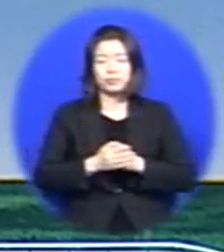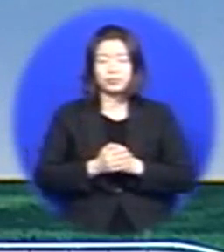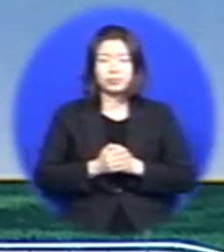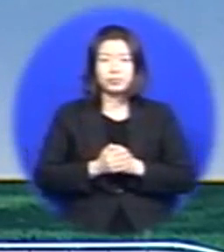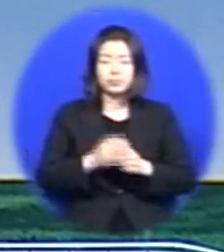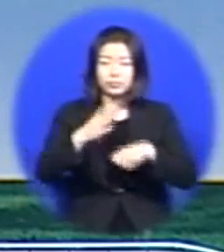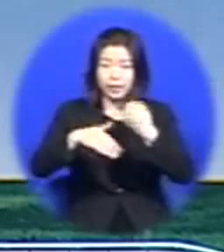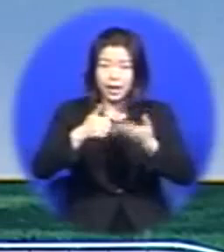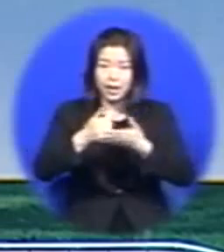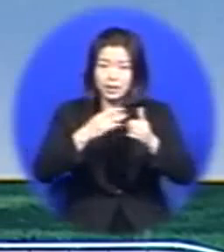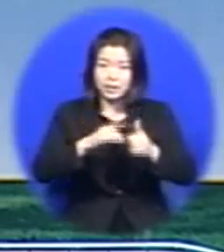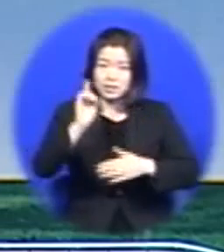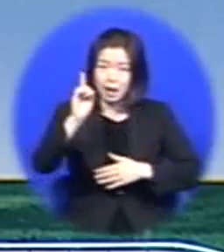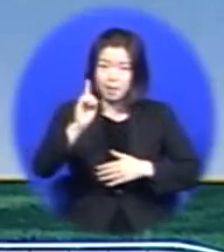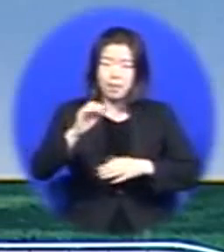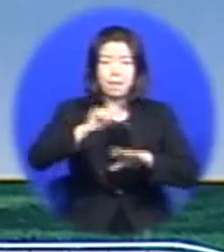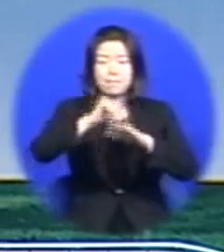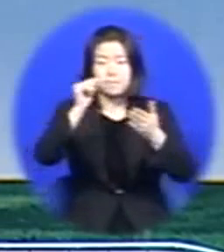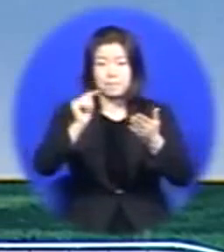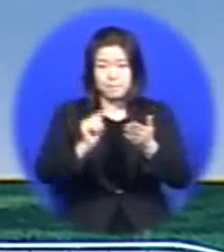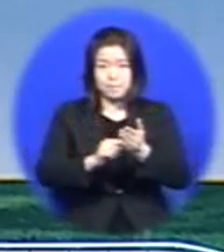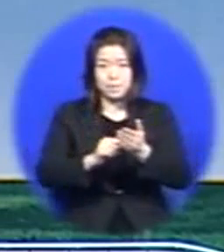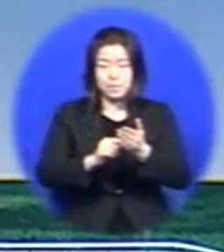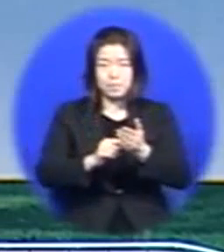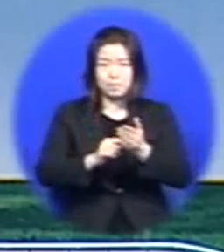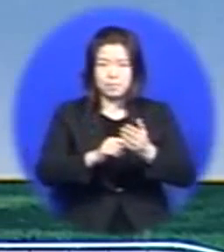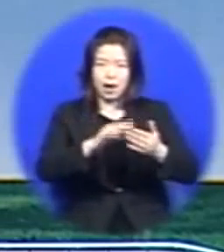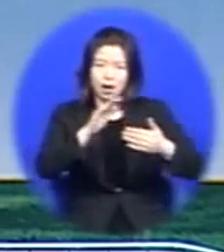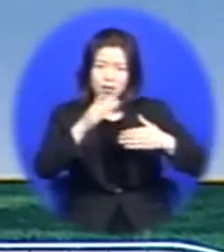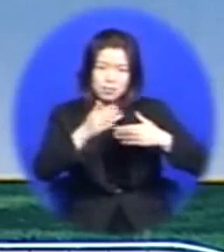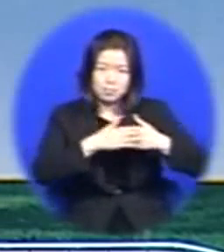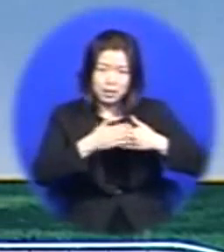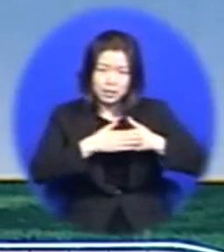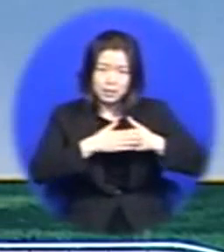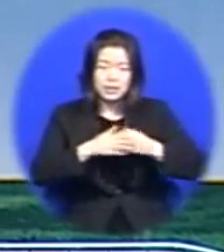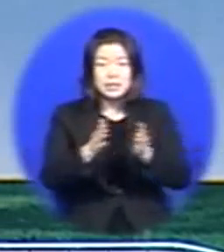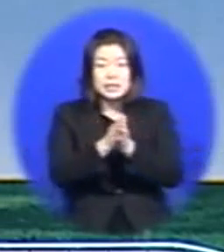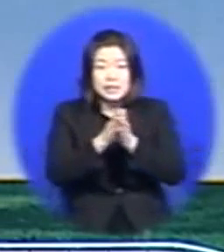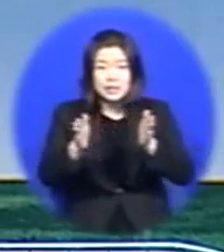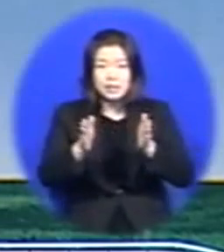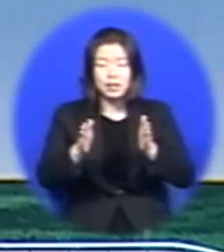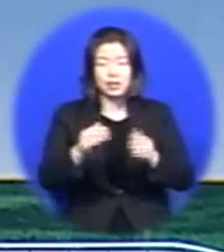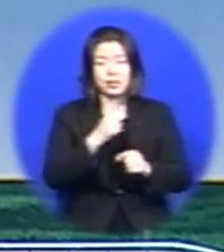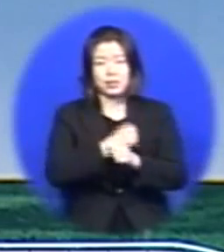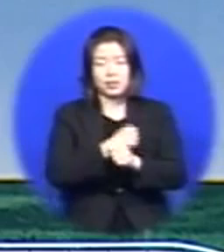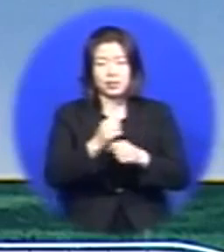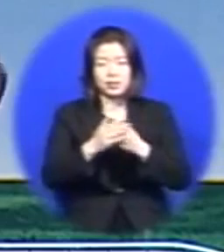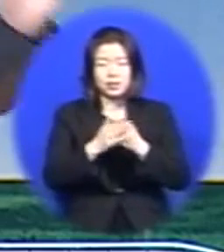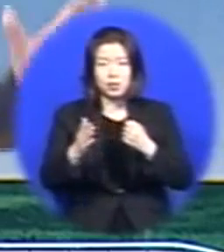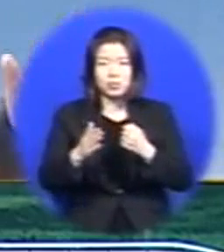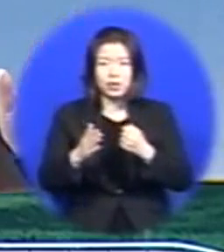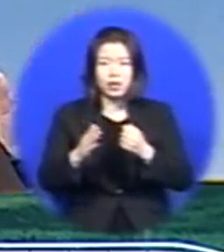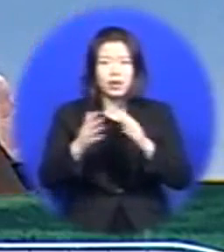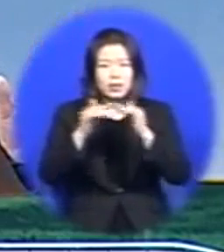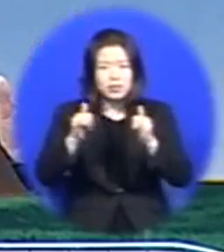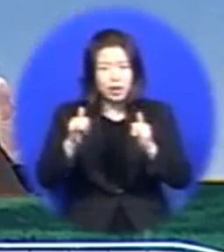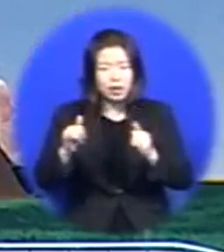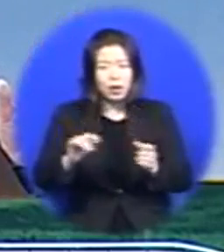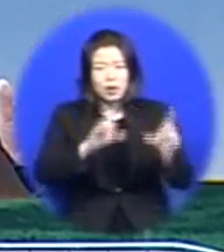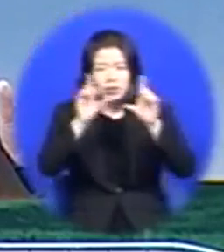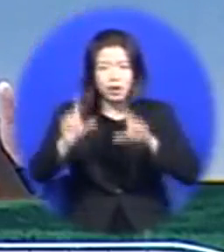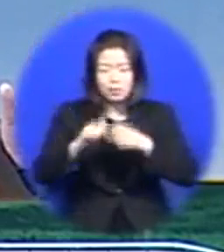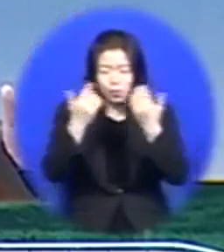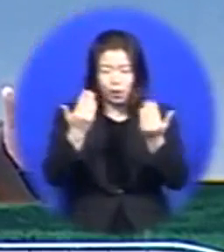하나님께서 한번 마음을 터치하기 시작하시니까 사람이 완전히, 삶이 완전히